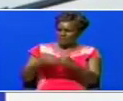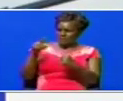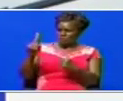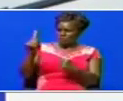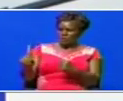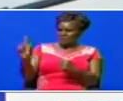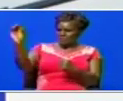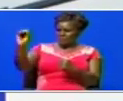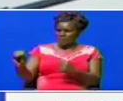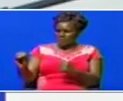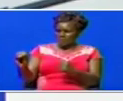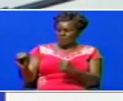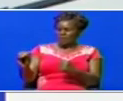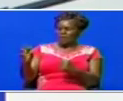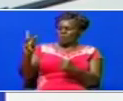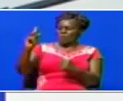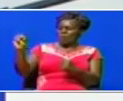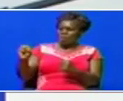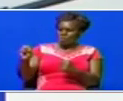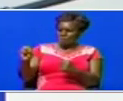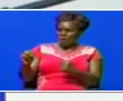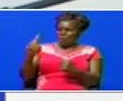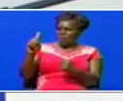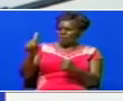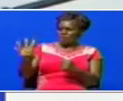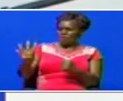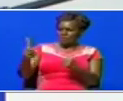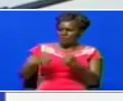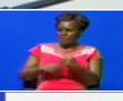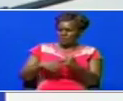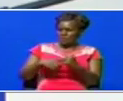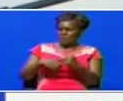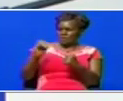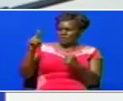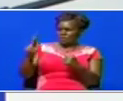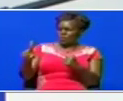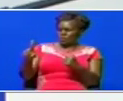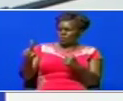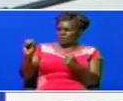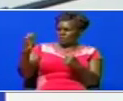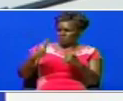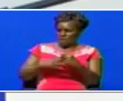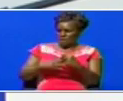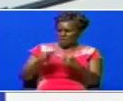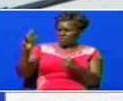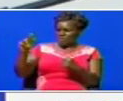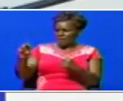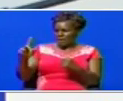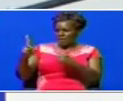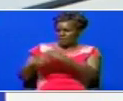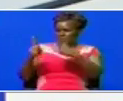38.91%. Michael Maura, 146, 0.09%. Joseph Nyaga,